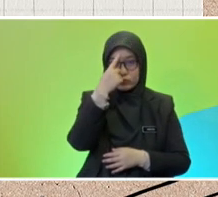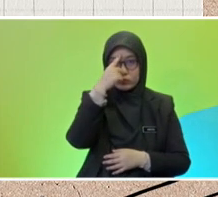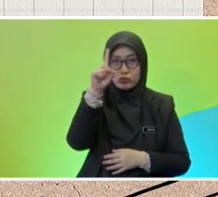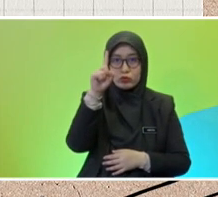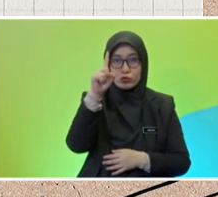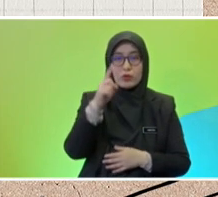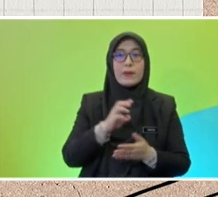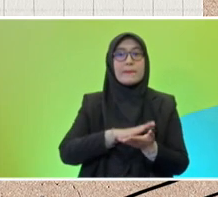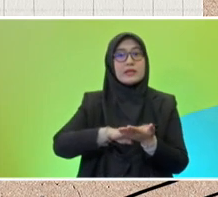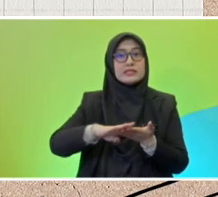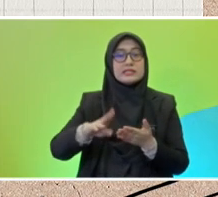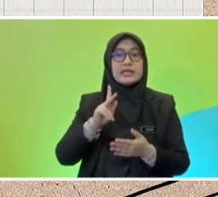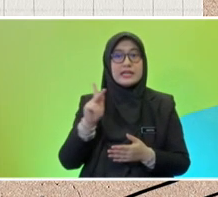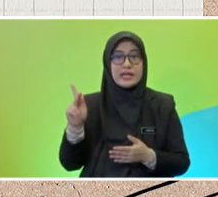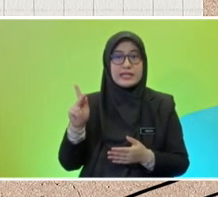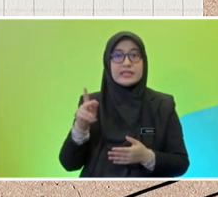beristinja